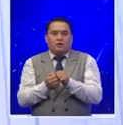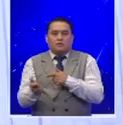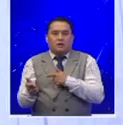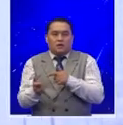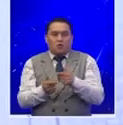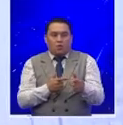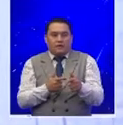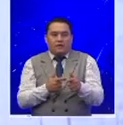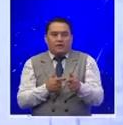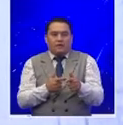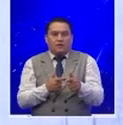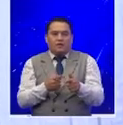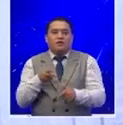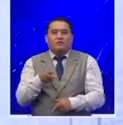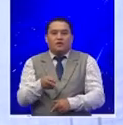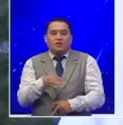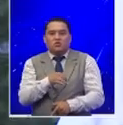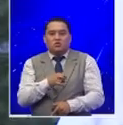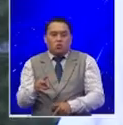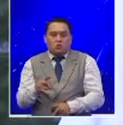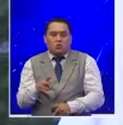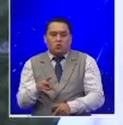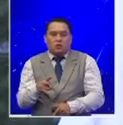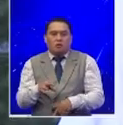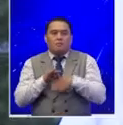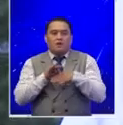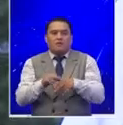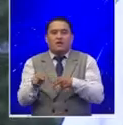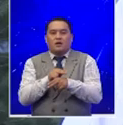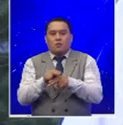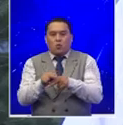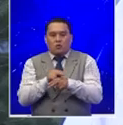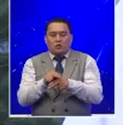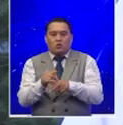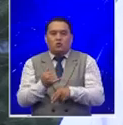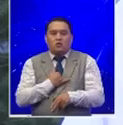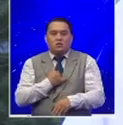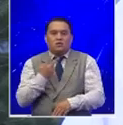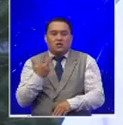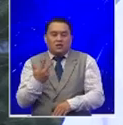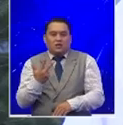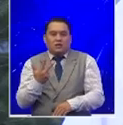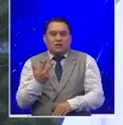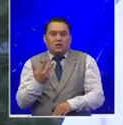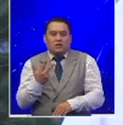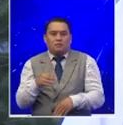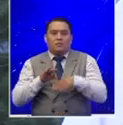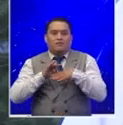уже где-то на площадке 2000 тонн угля. Проведены капитальный ремонт котла номер 3.